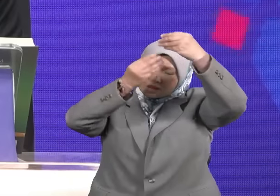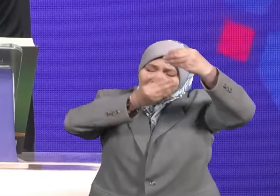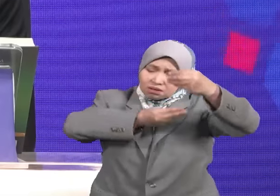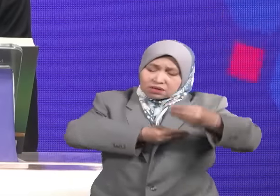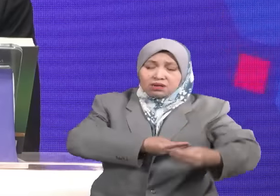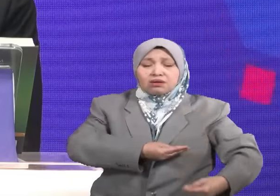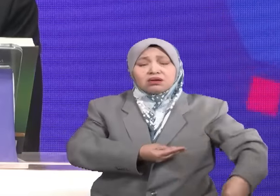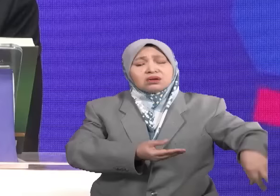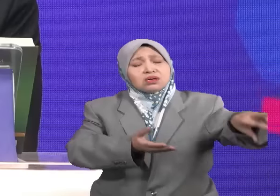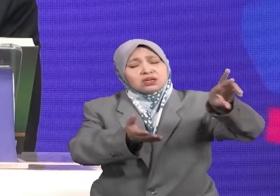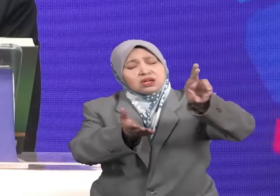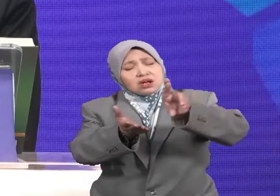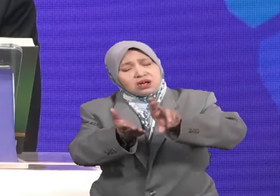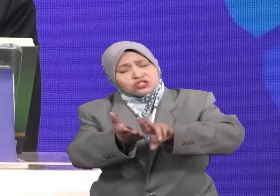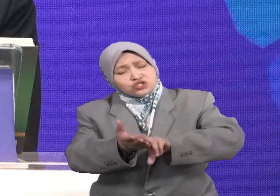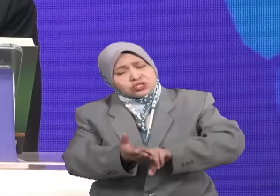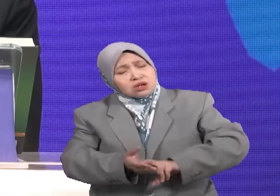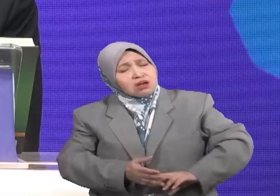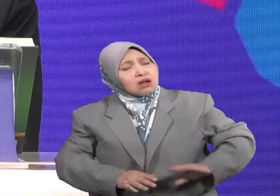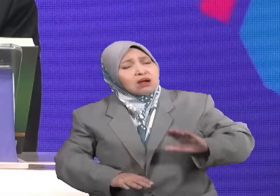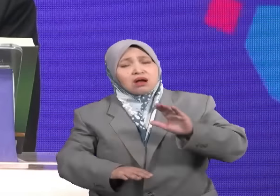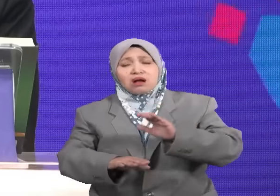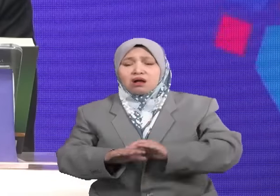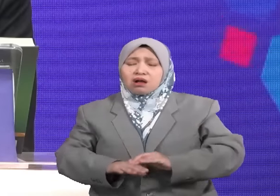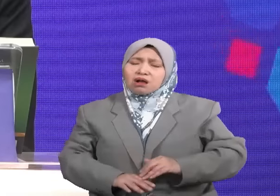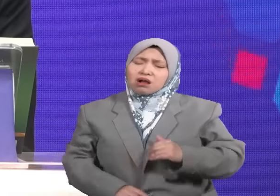يرزق من يشاء